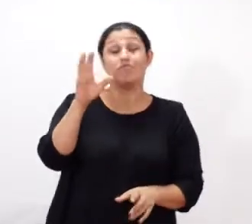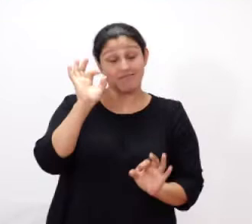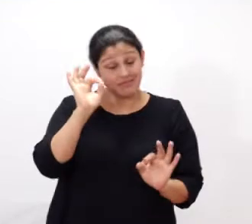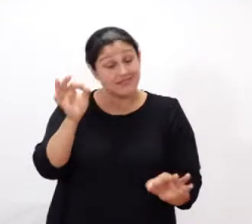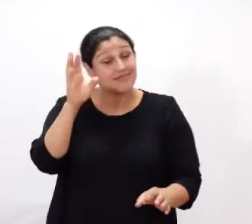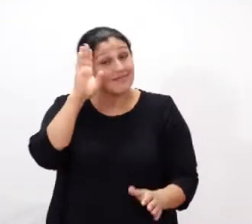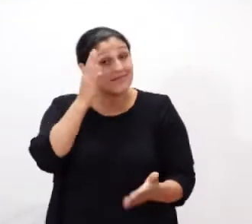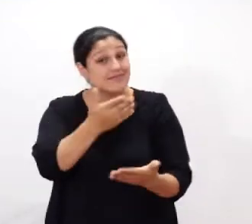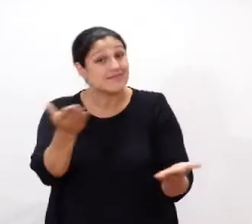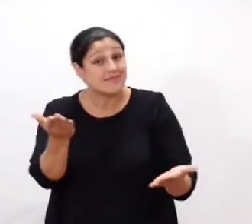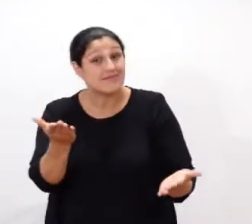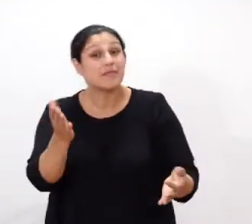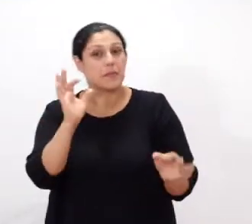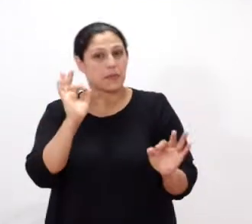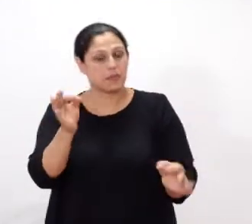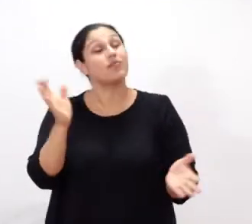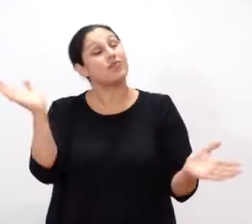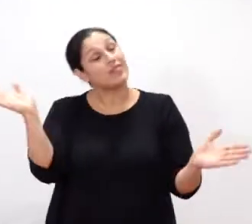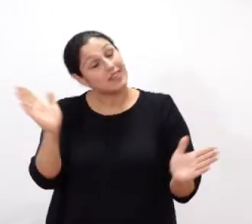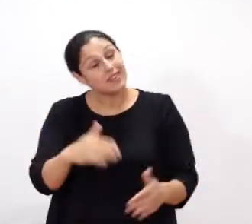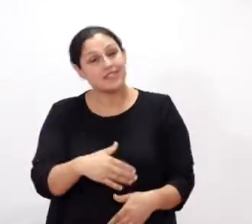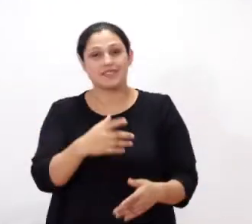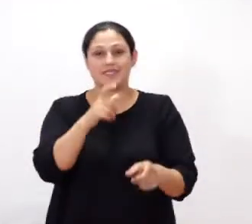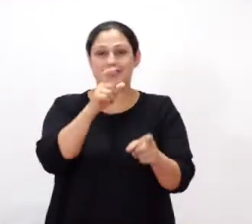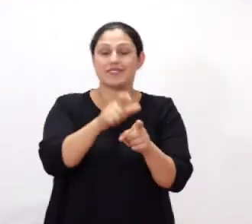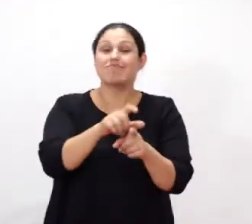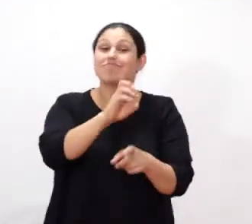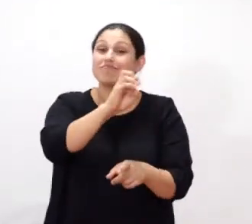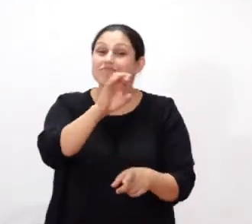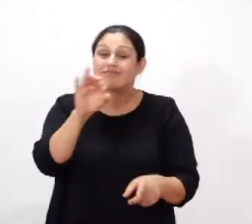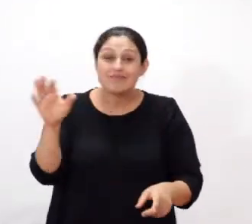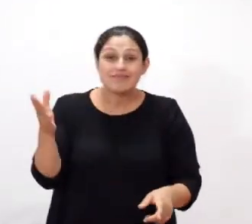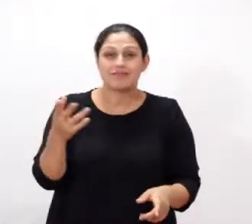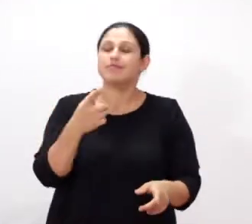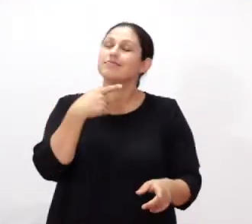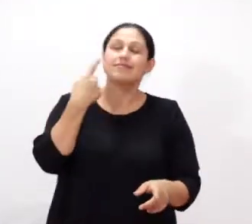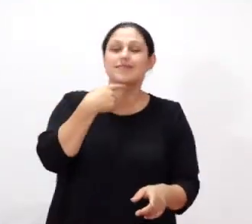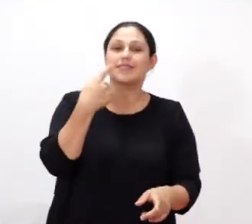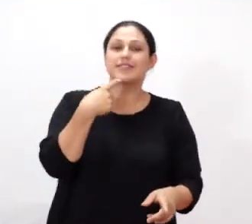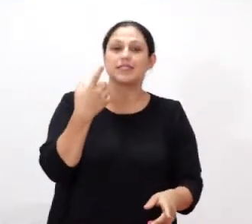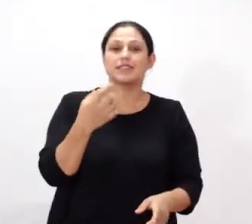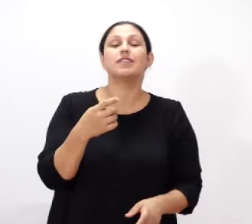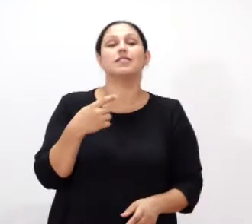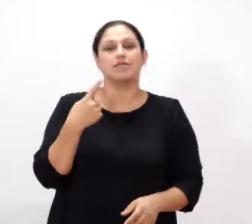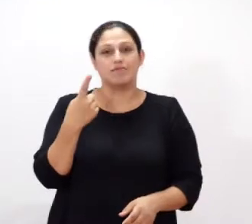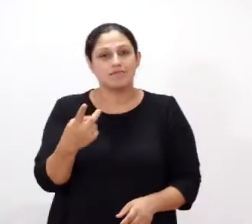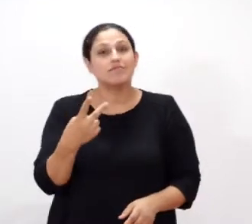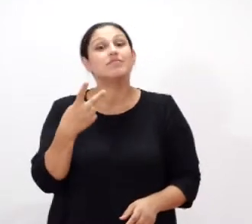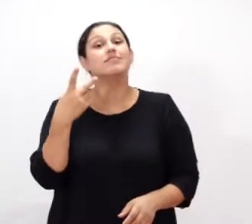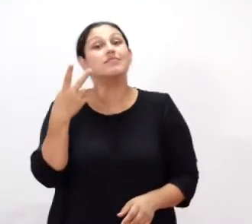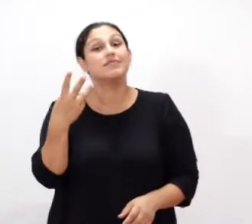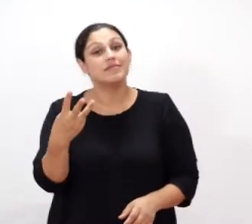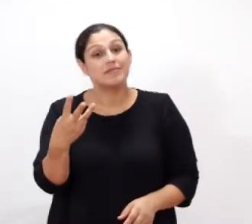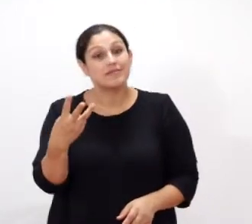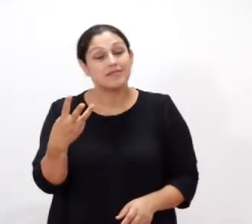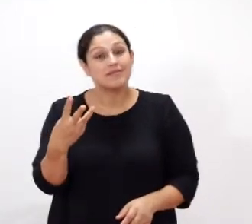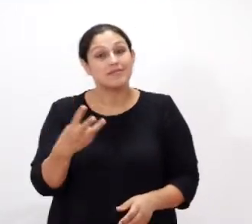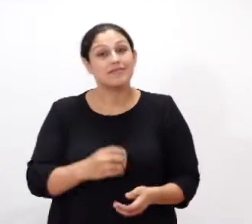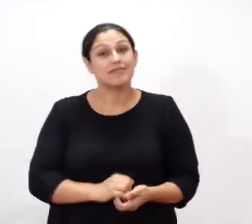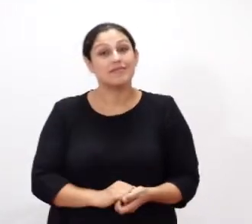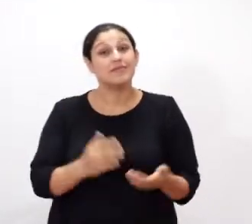ها کنی بیاید همه یک جا این حرف رو تلفظ کنیم یک دو